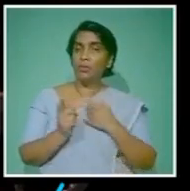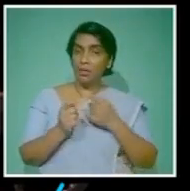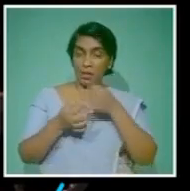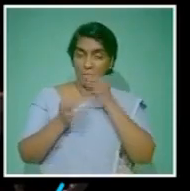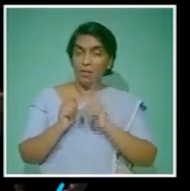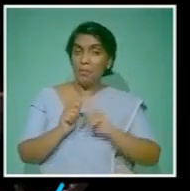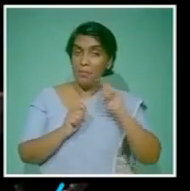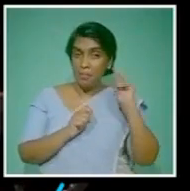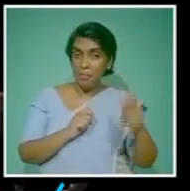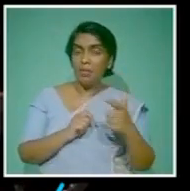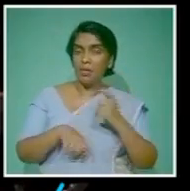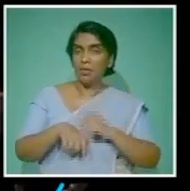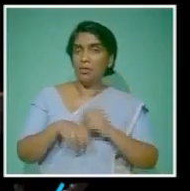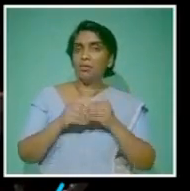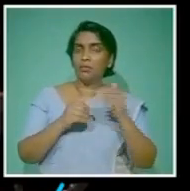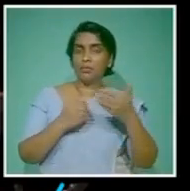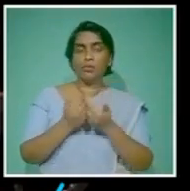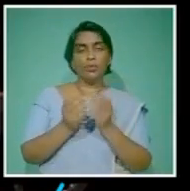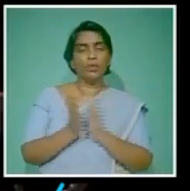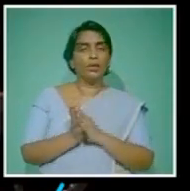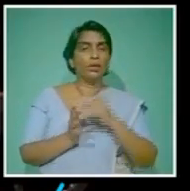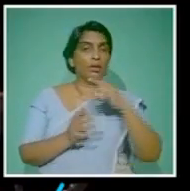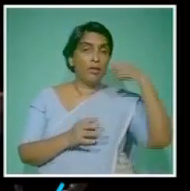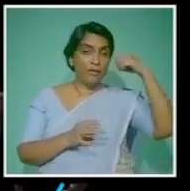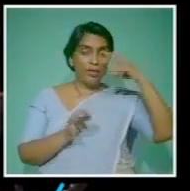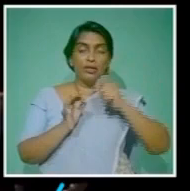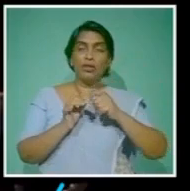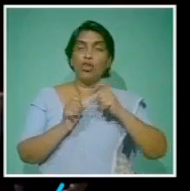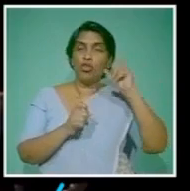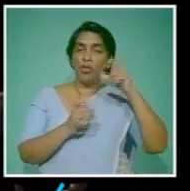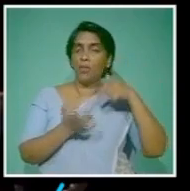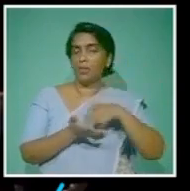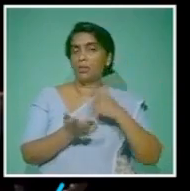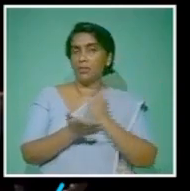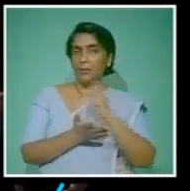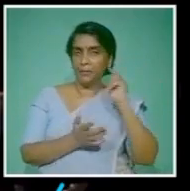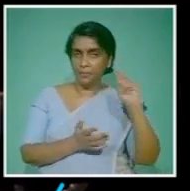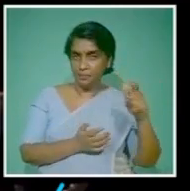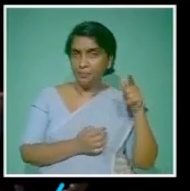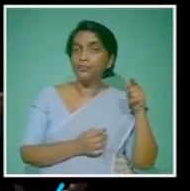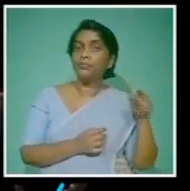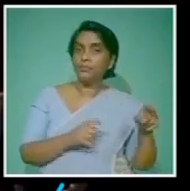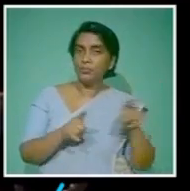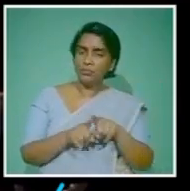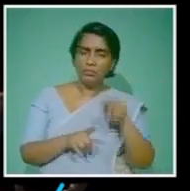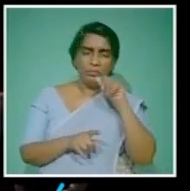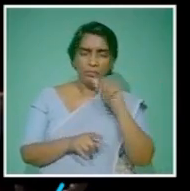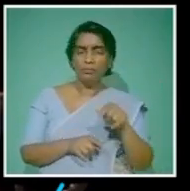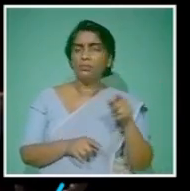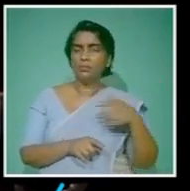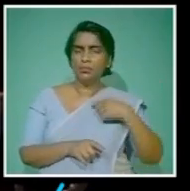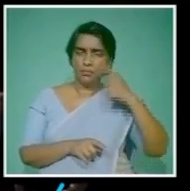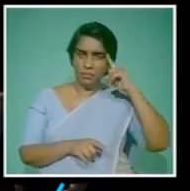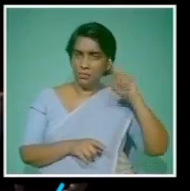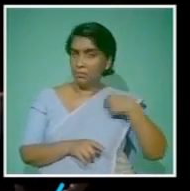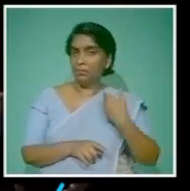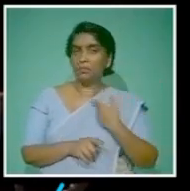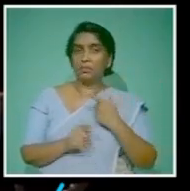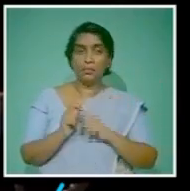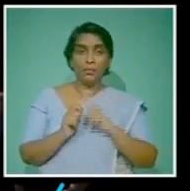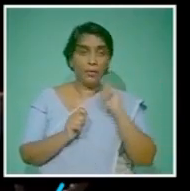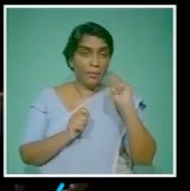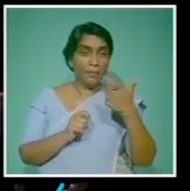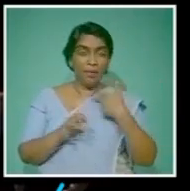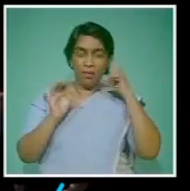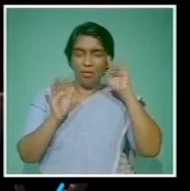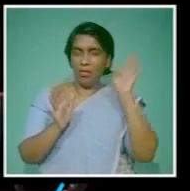ඇති මුදල ගෙවීමට සහන කාලයක් ඉල්ලා මා විසින් නියෝජ්‍ය සාමාජ අධිකාරී කොළඹ නගරයේ වෙත ලිපියක් යොමු කරන ලදී. එබැවින් කිසිදු ලෙක්සකින් හිතාමතා මා විසින් ගෙවිය යුතු මුදල්